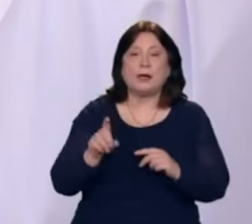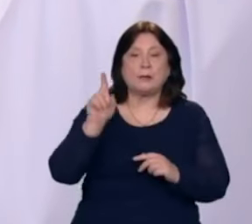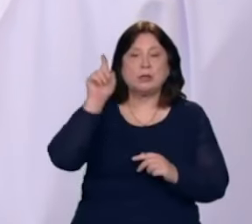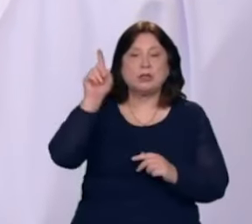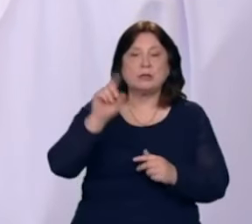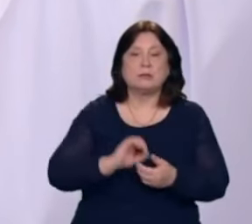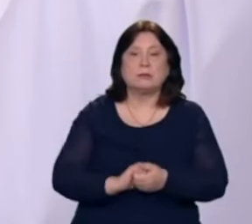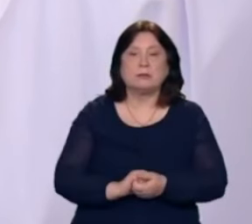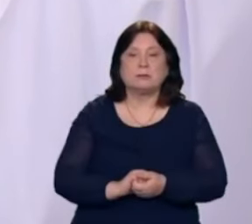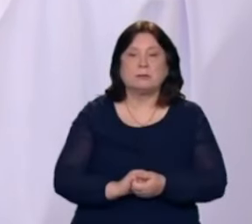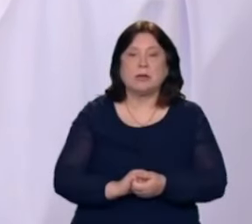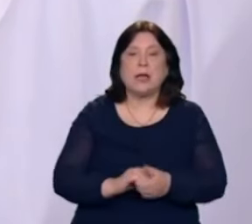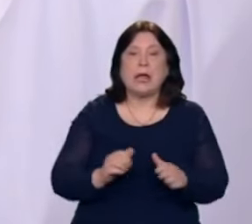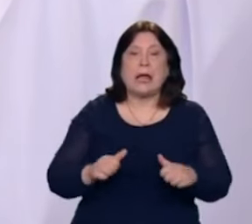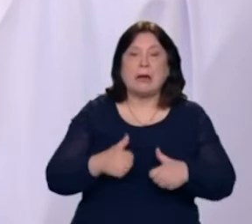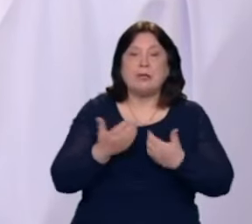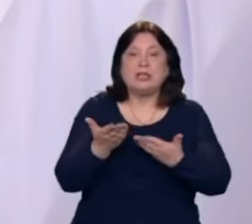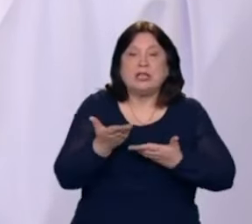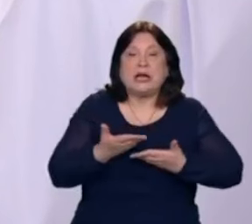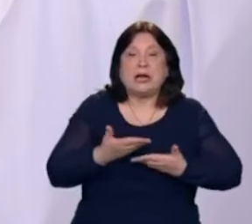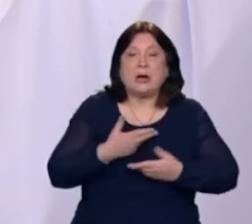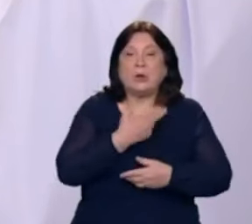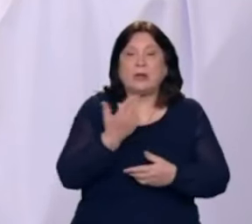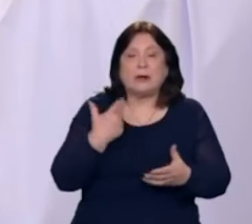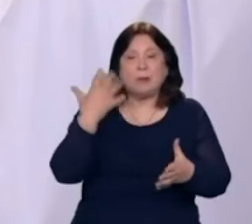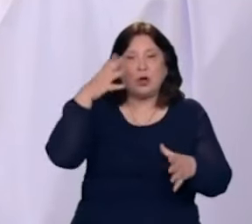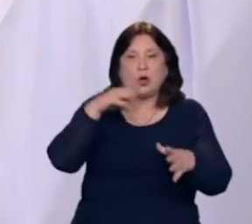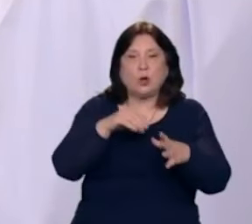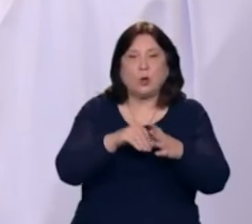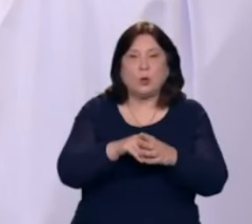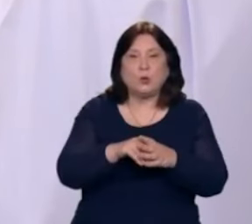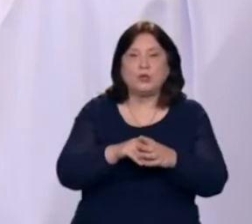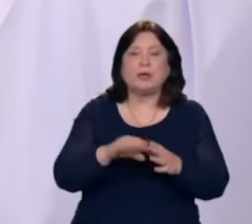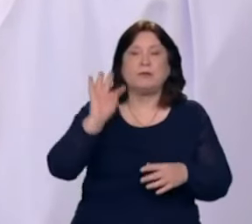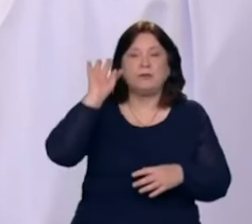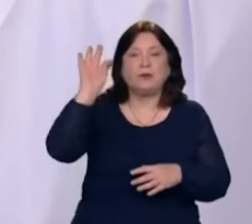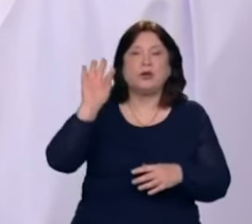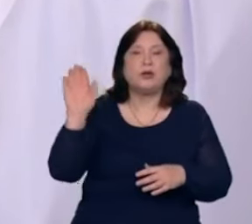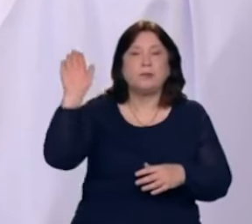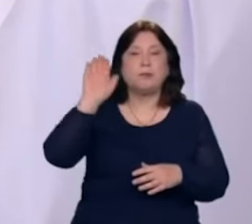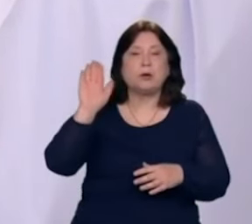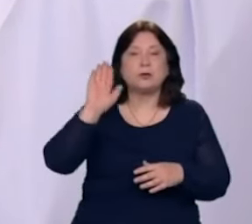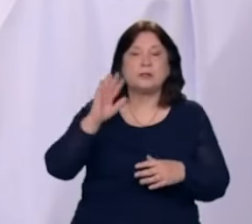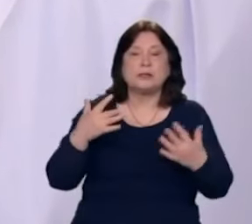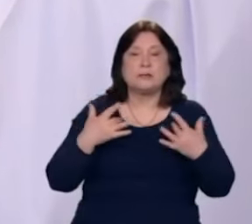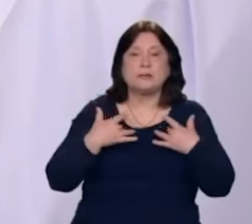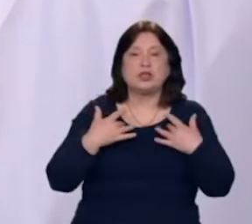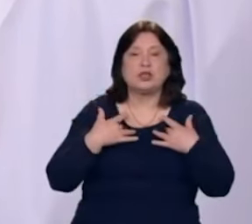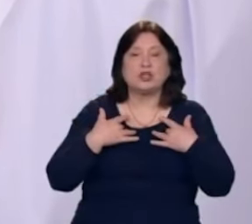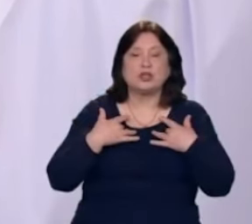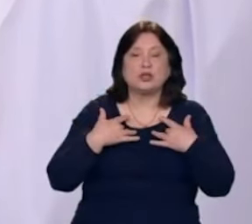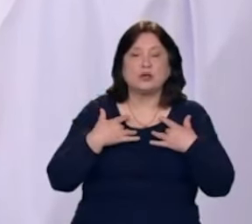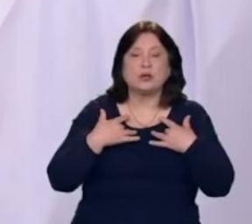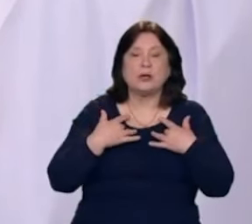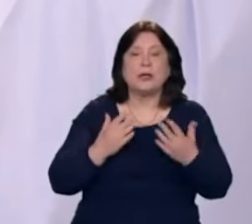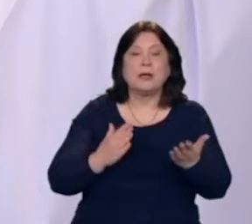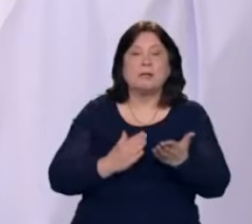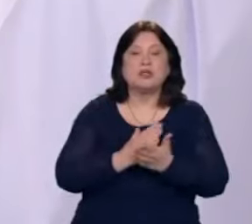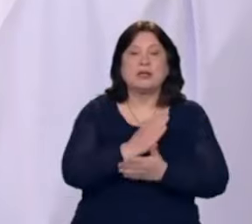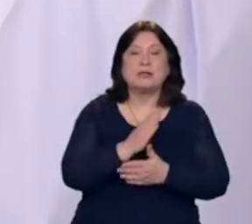błagamy abyś dał nam udział w twoim boskim życiu przez